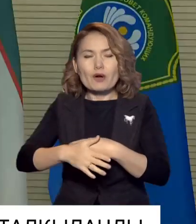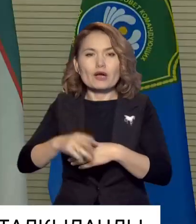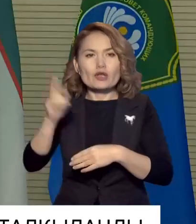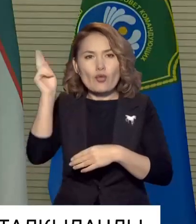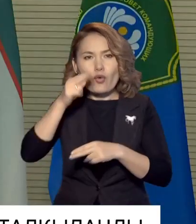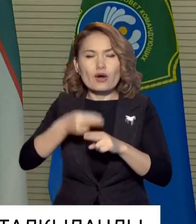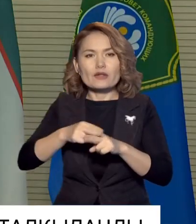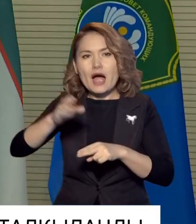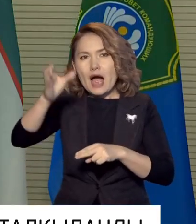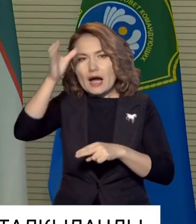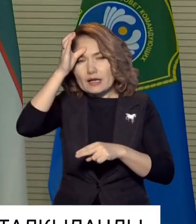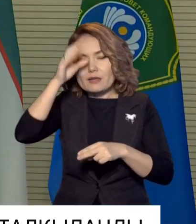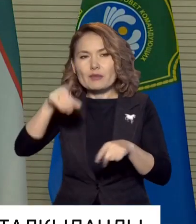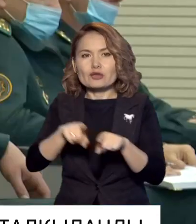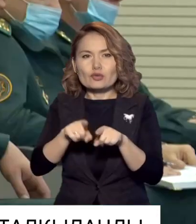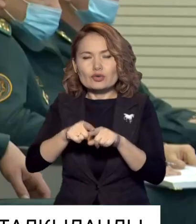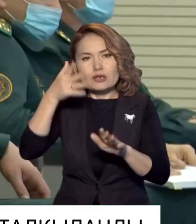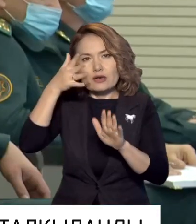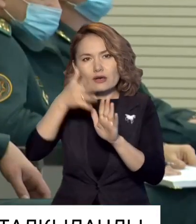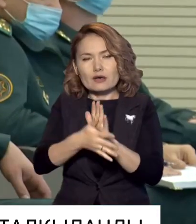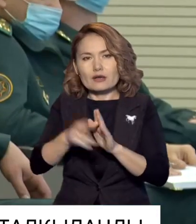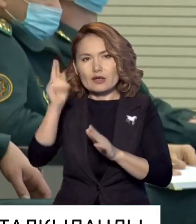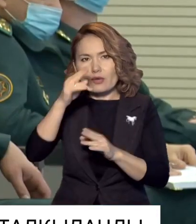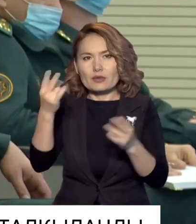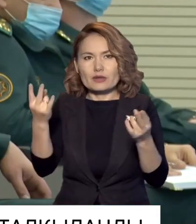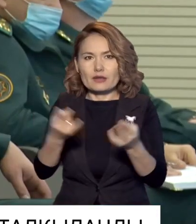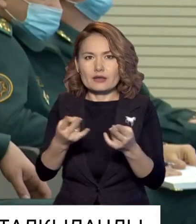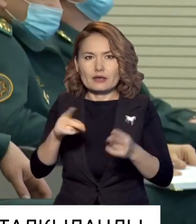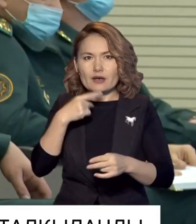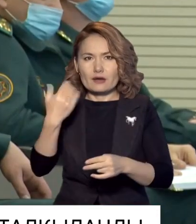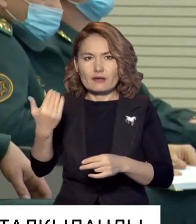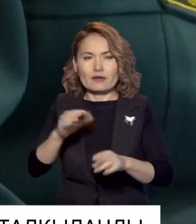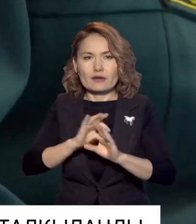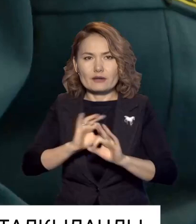шектелмей, ғылыми ордаға айналу тиістеді конференцияға қатысушылар.